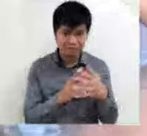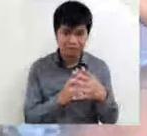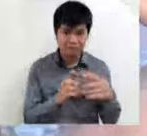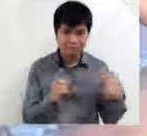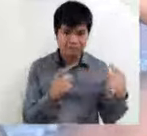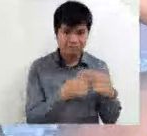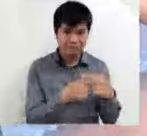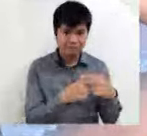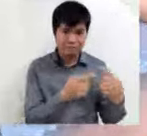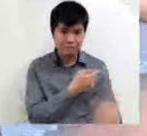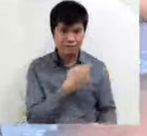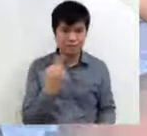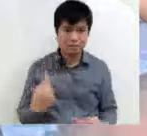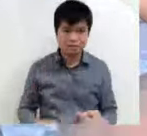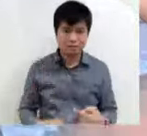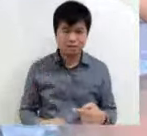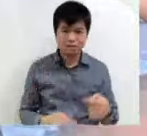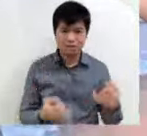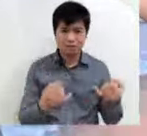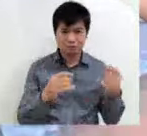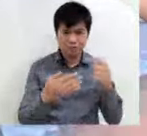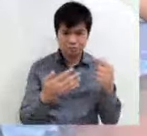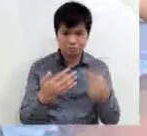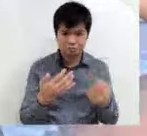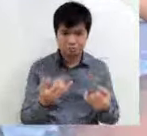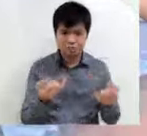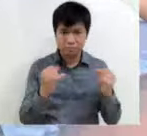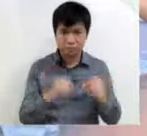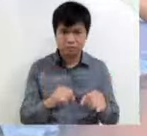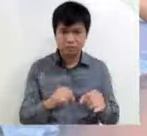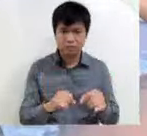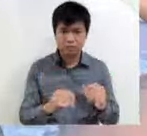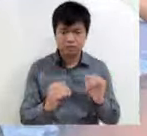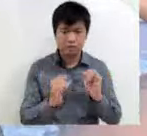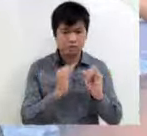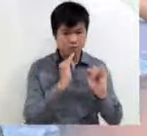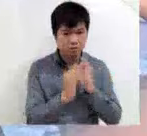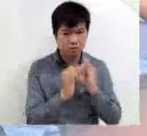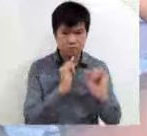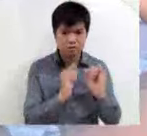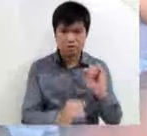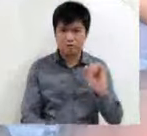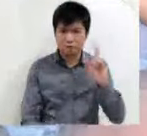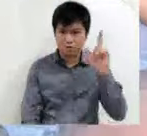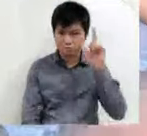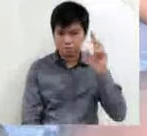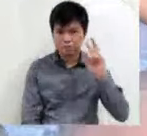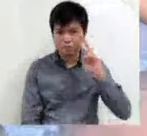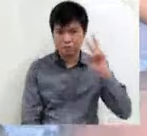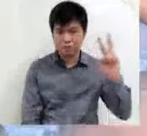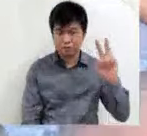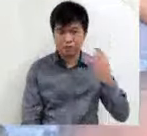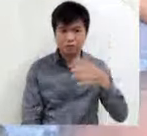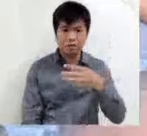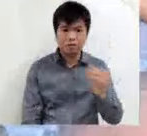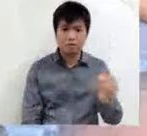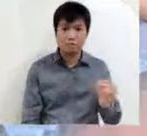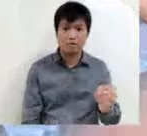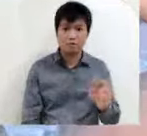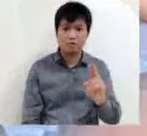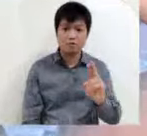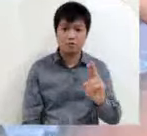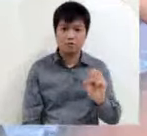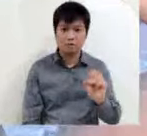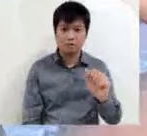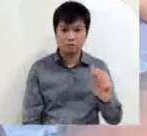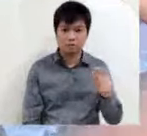pang issue sa one-on-one interview ni News 5 Chief Luchi Cruz Valdez kay United States Ambassador to the Philippines, Mary